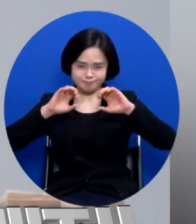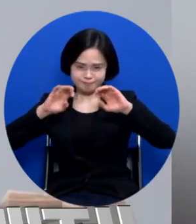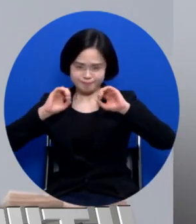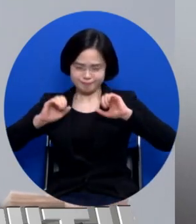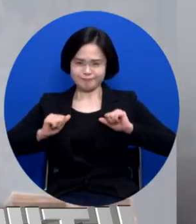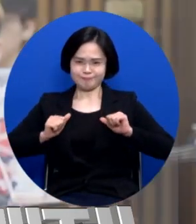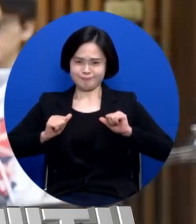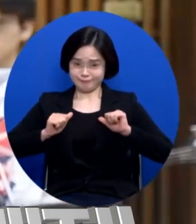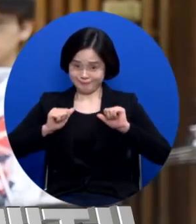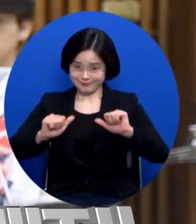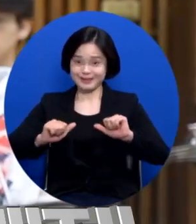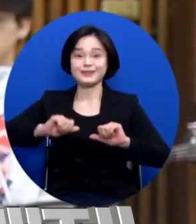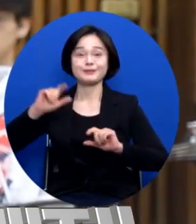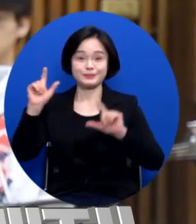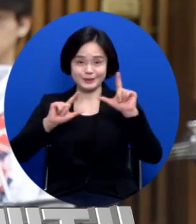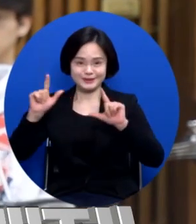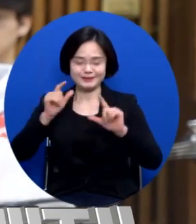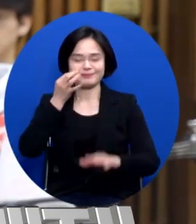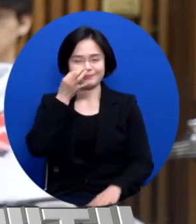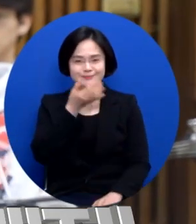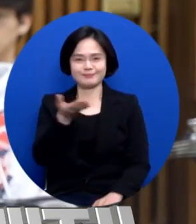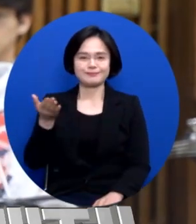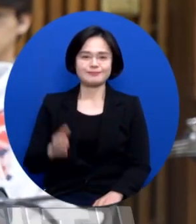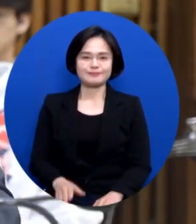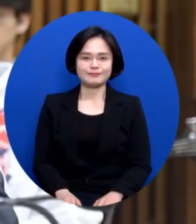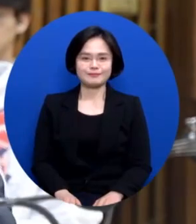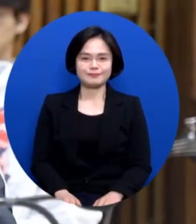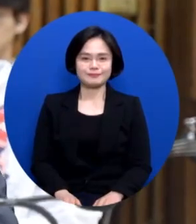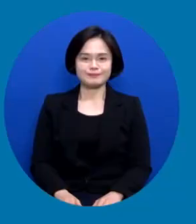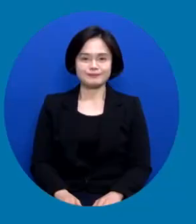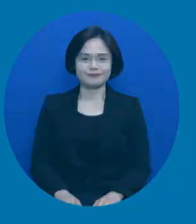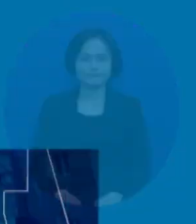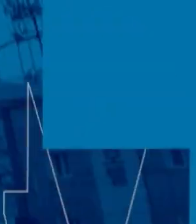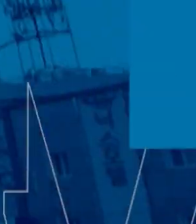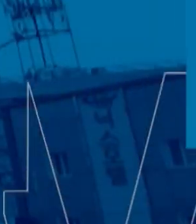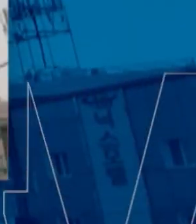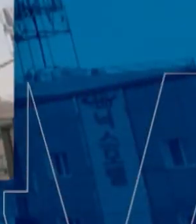선의의 경쟁으로 지역 복음화에 앞장서고 있습니다.